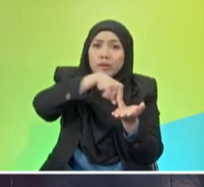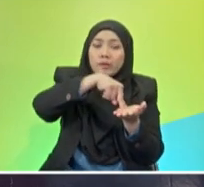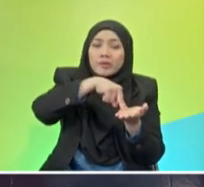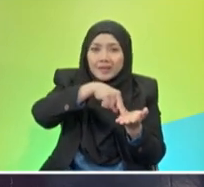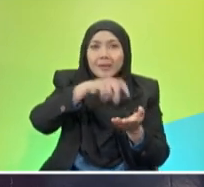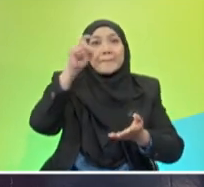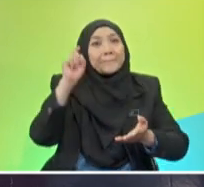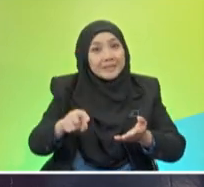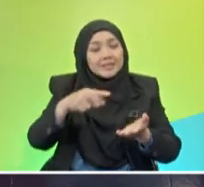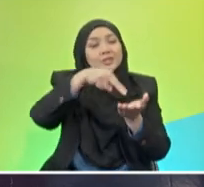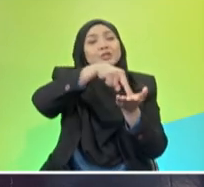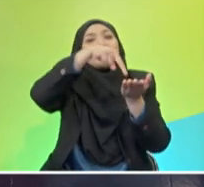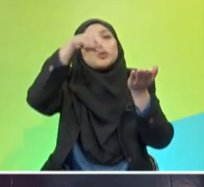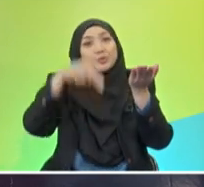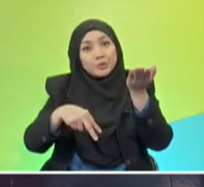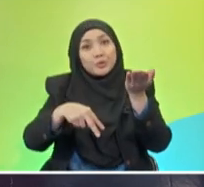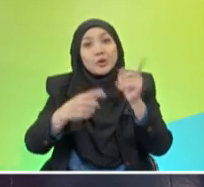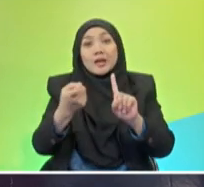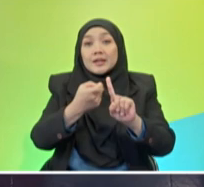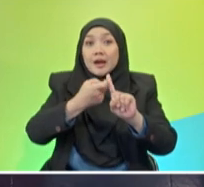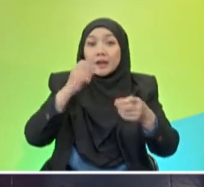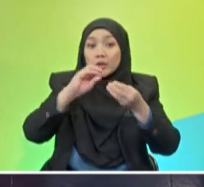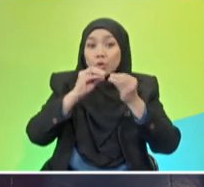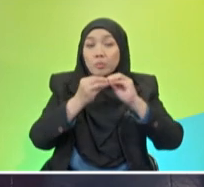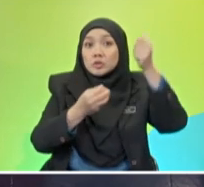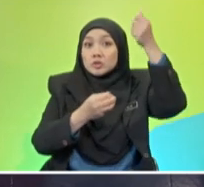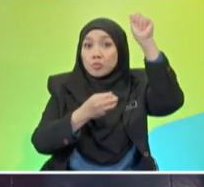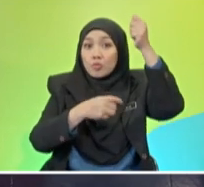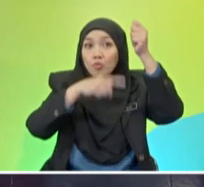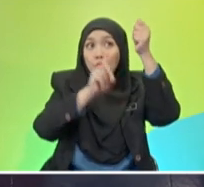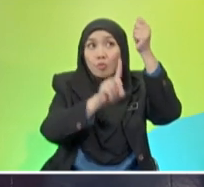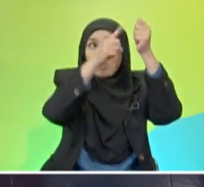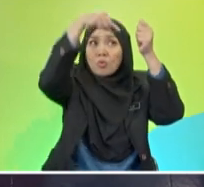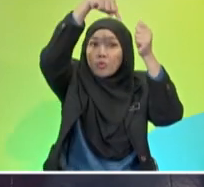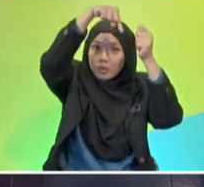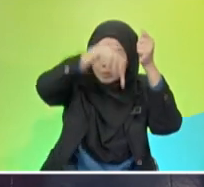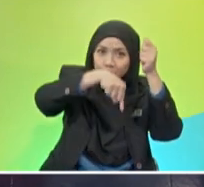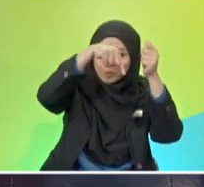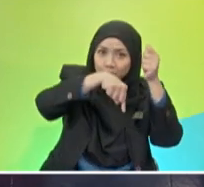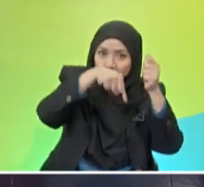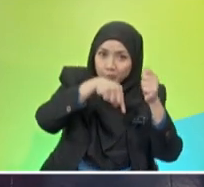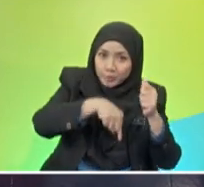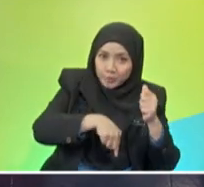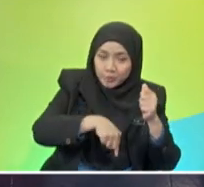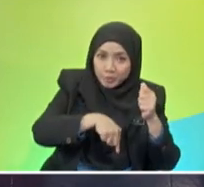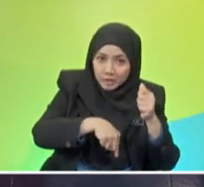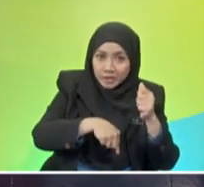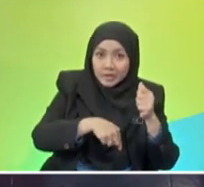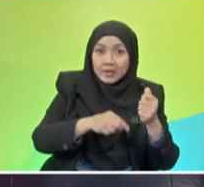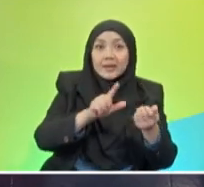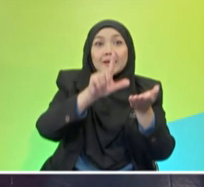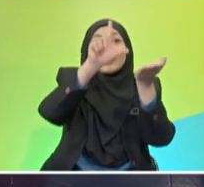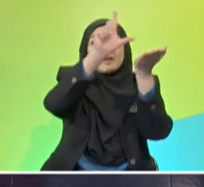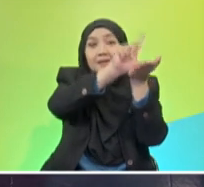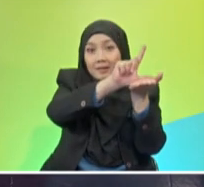Ifah perlu turun semula untuk kembali ke rumah dia. Jadi, Ifah pun tekanlah lift untuk turun semula